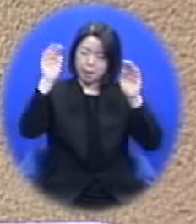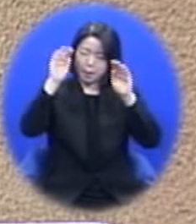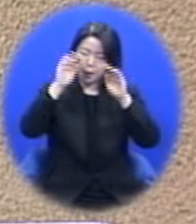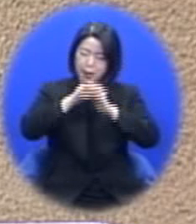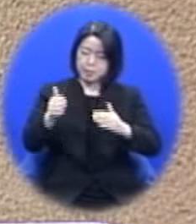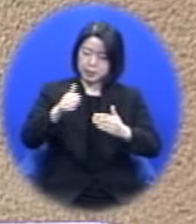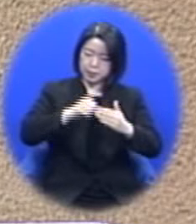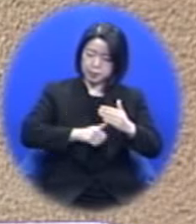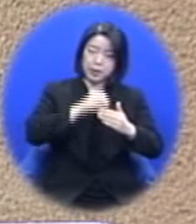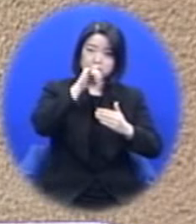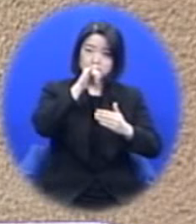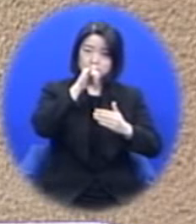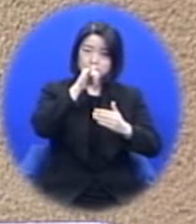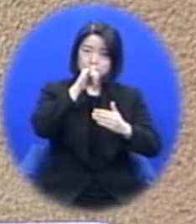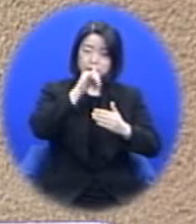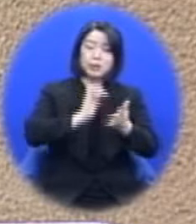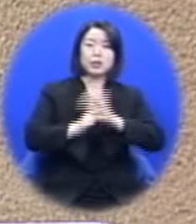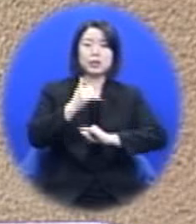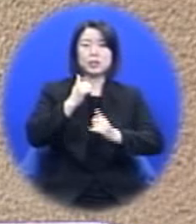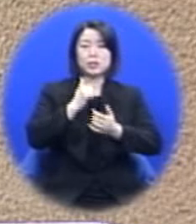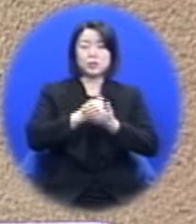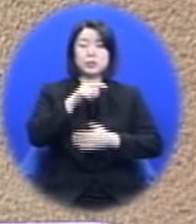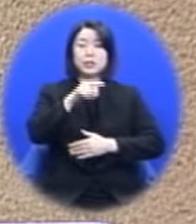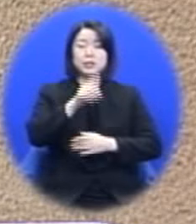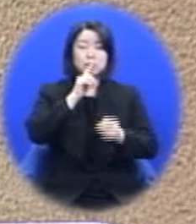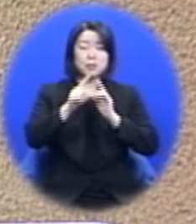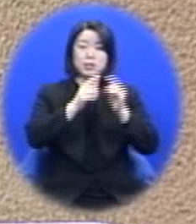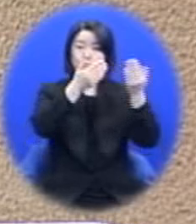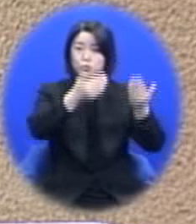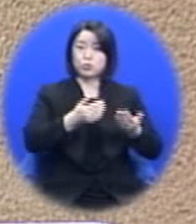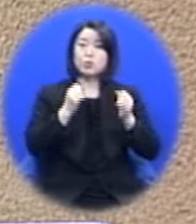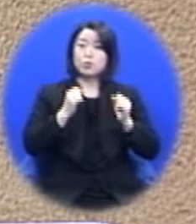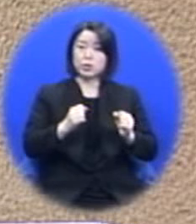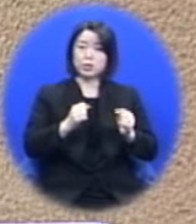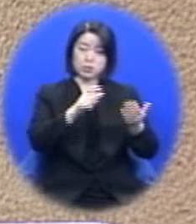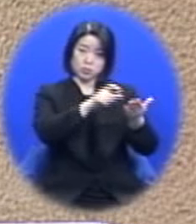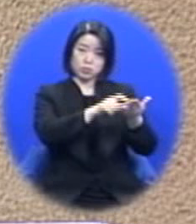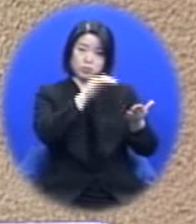있어요. 예수님께서 그 말씀을 하고 계신 거예요.